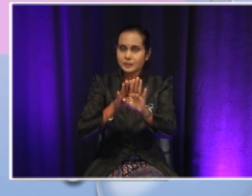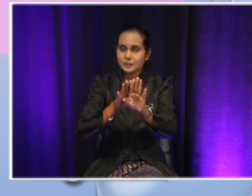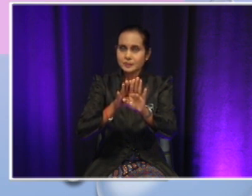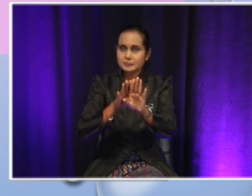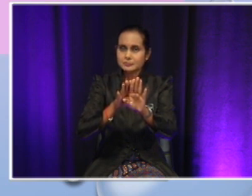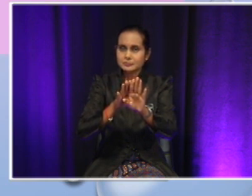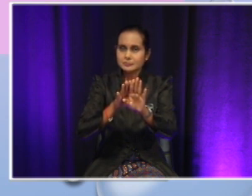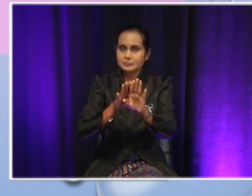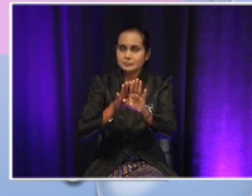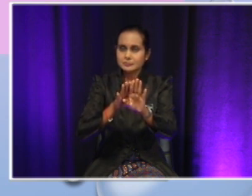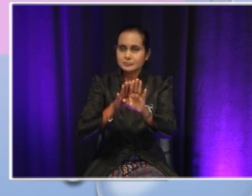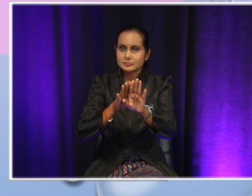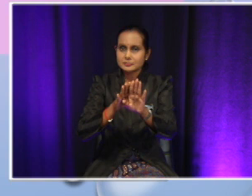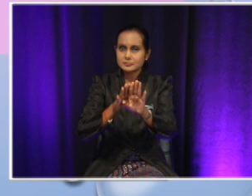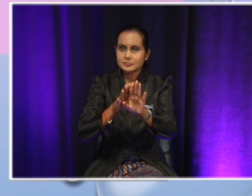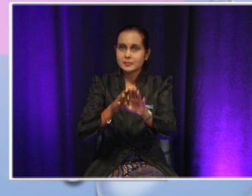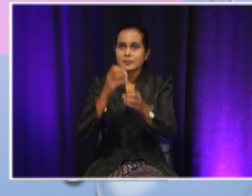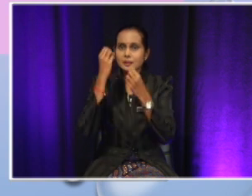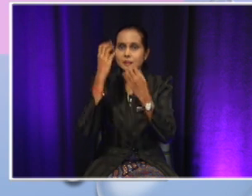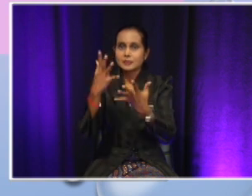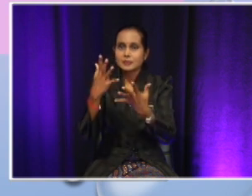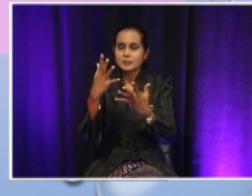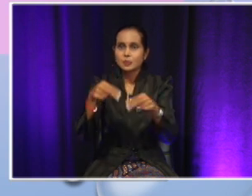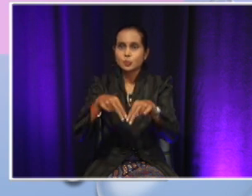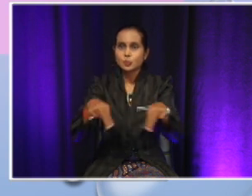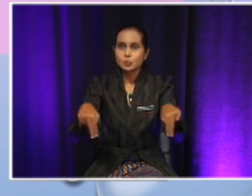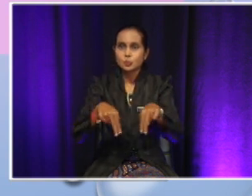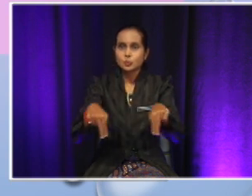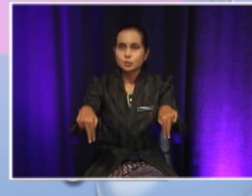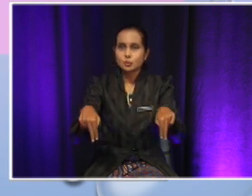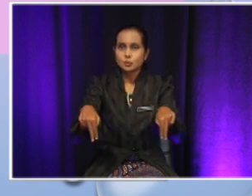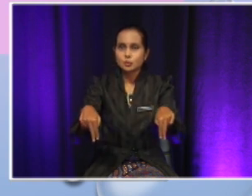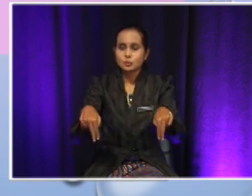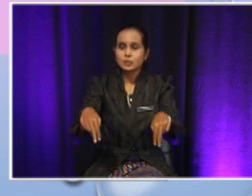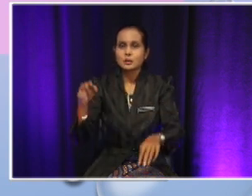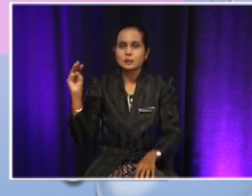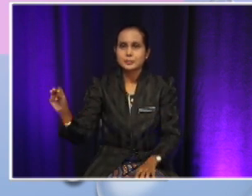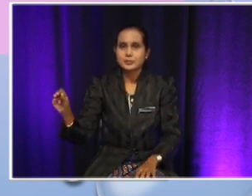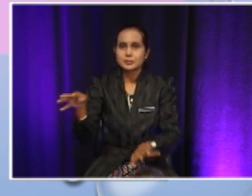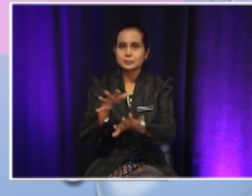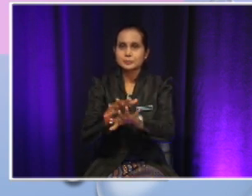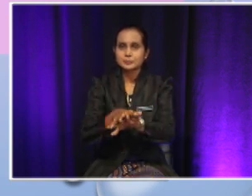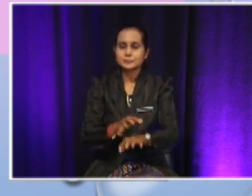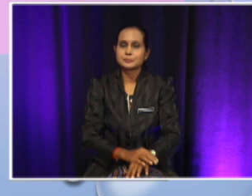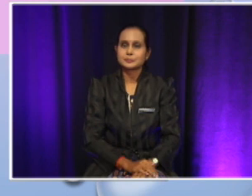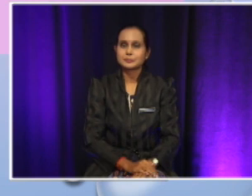suis ditutup itu dalam keadaan on, nyatakan pengukuran yang dilakukan meter pelbagai. Soalan ni sekarang dia